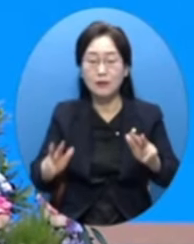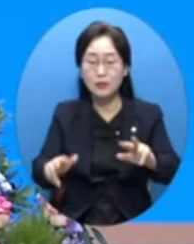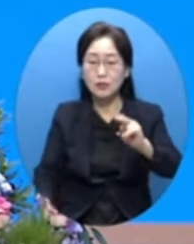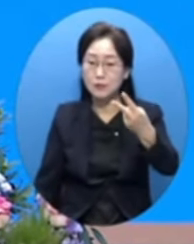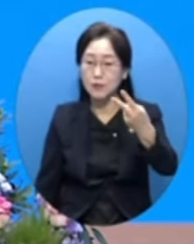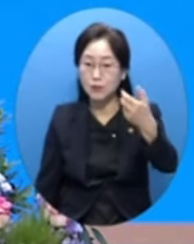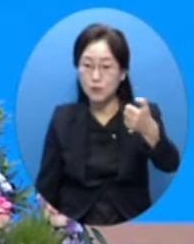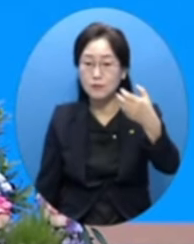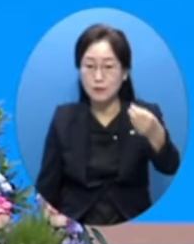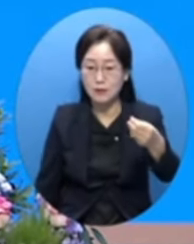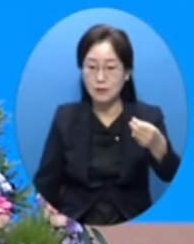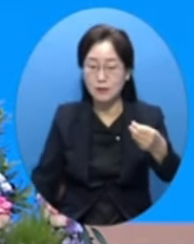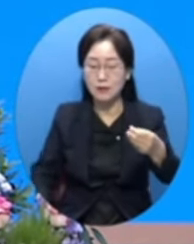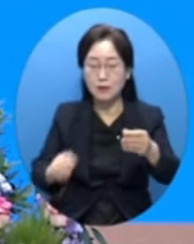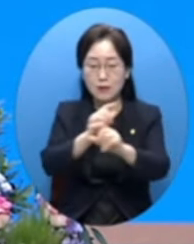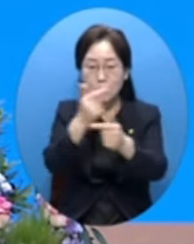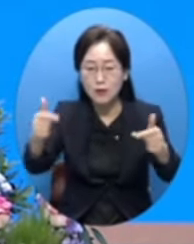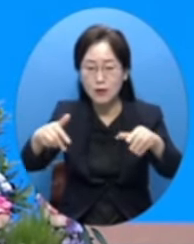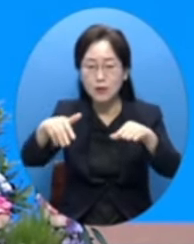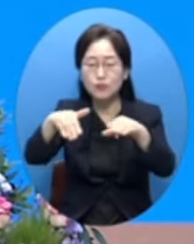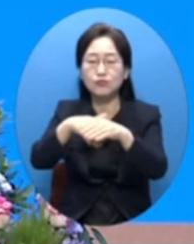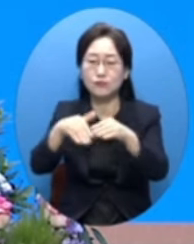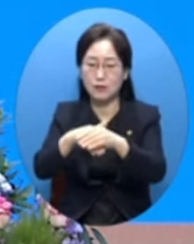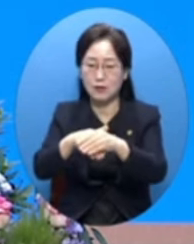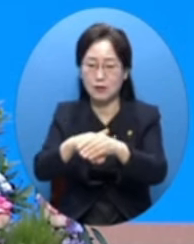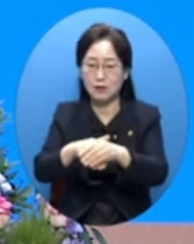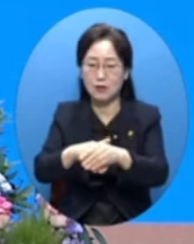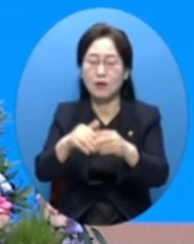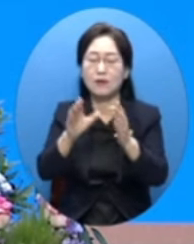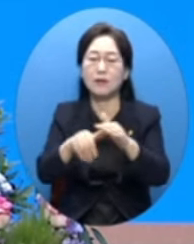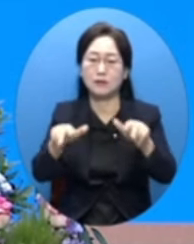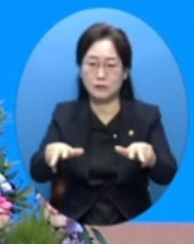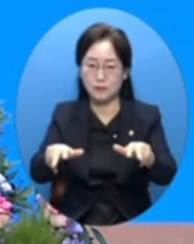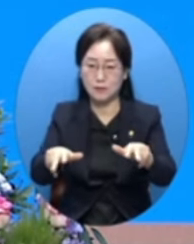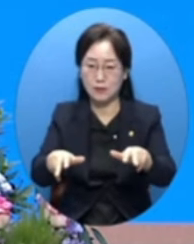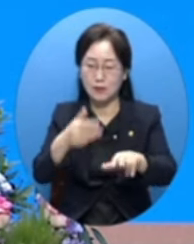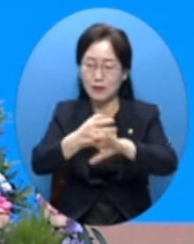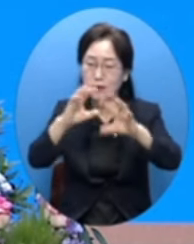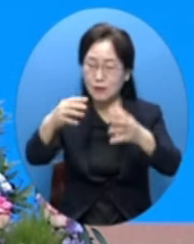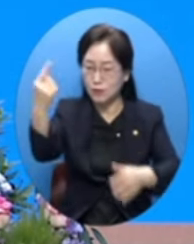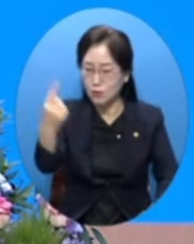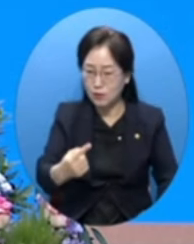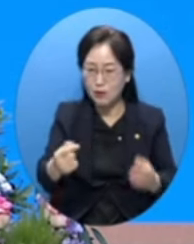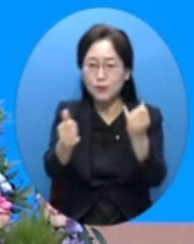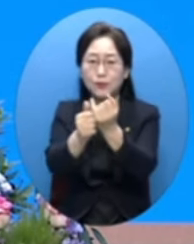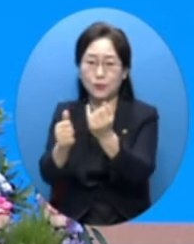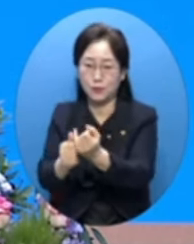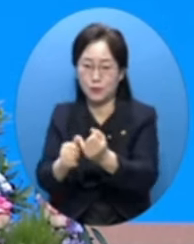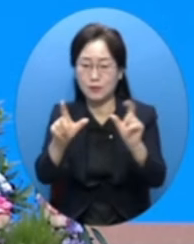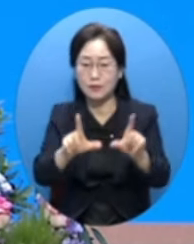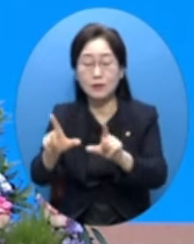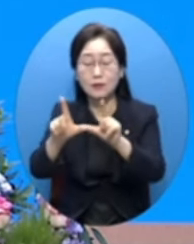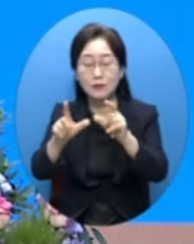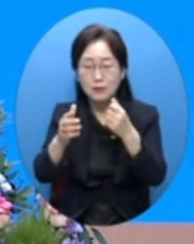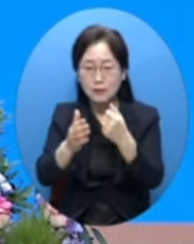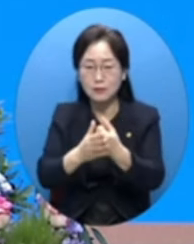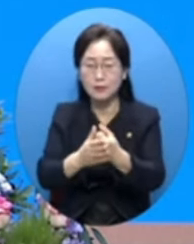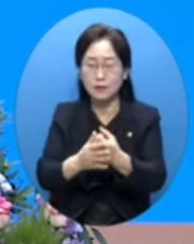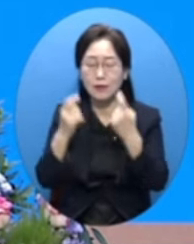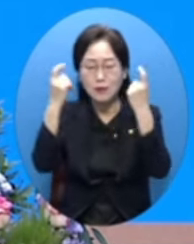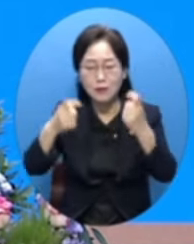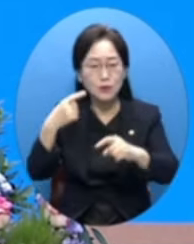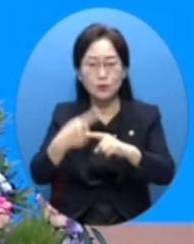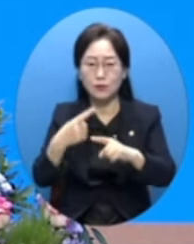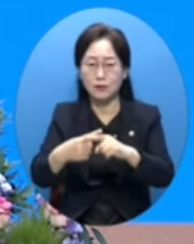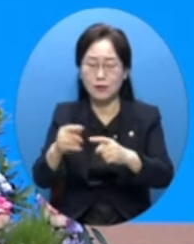250만 다문화 시대가 됐습니다 그들은 우리 땅에 와서는 나그네들입니다 그들을 우리가 사랑으로 잘 보살펴야 합니다